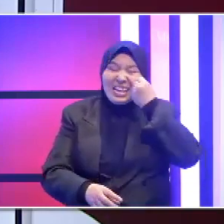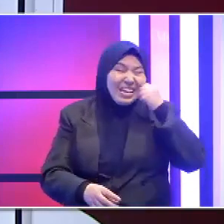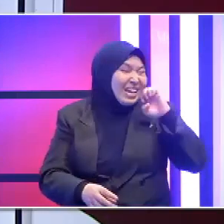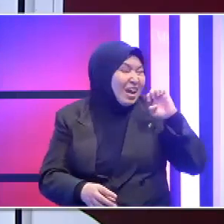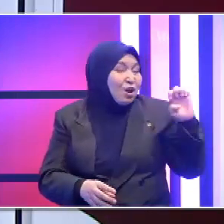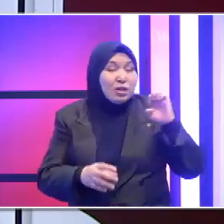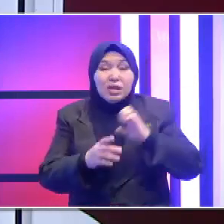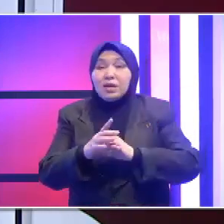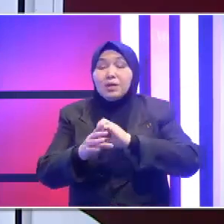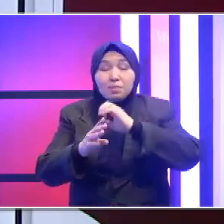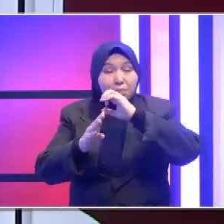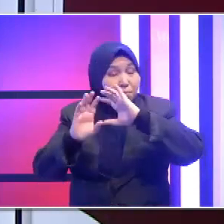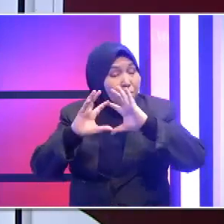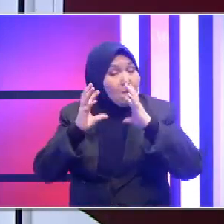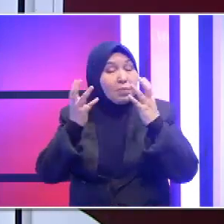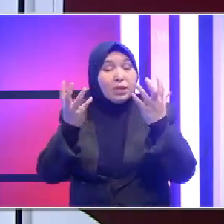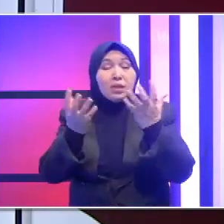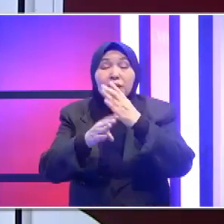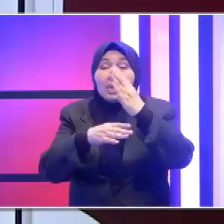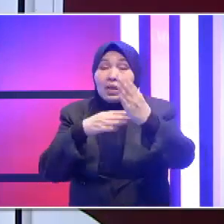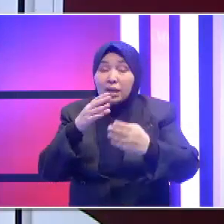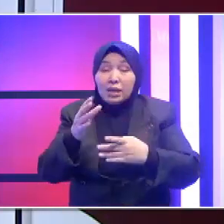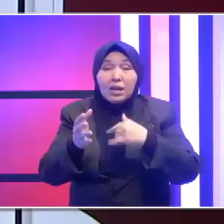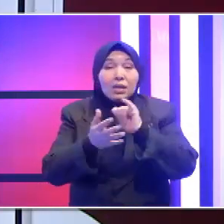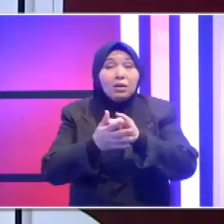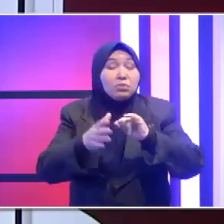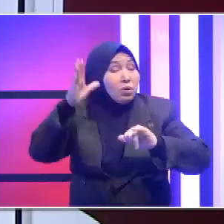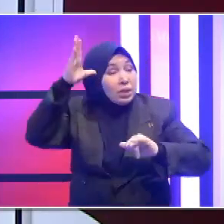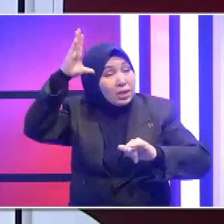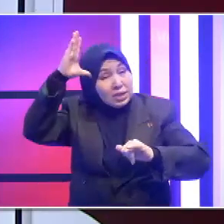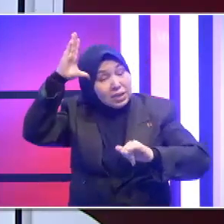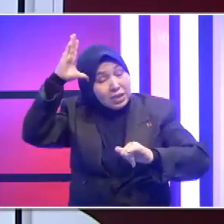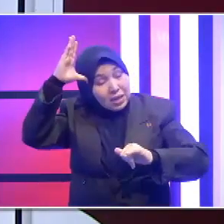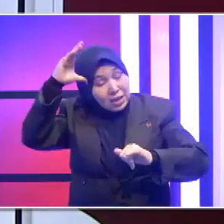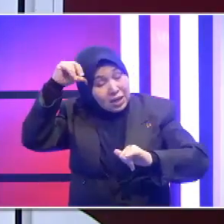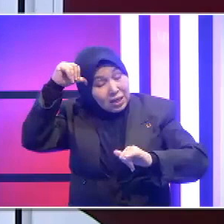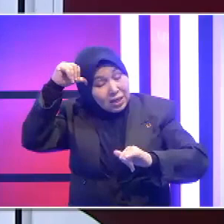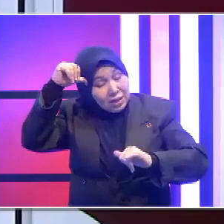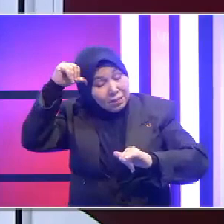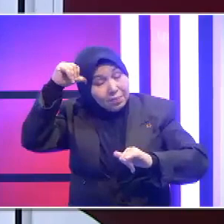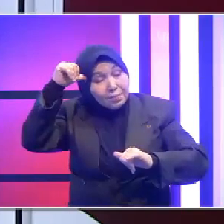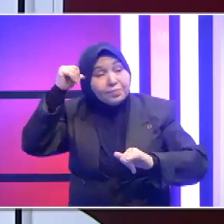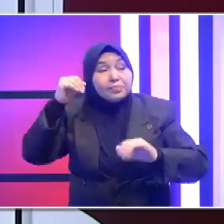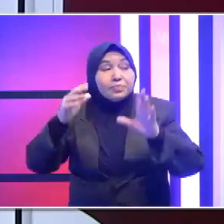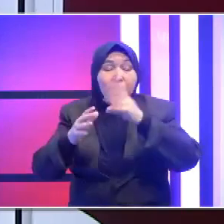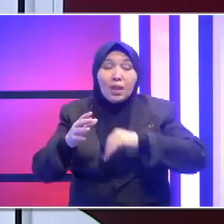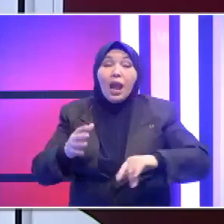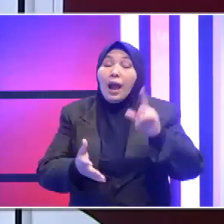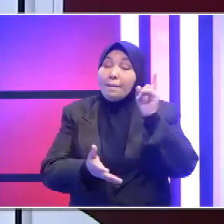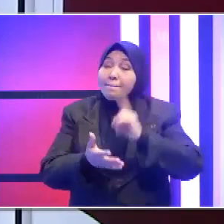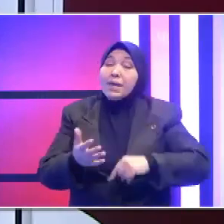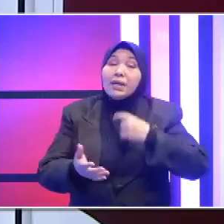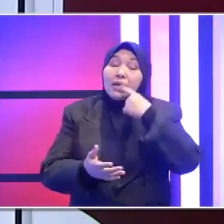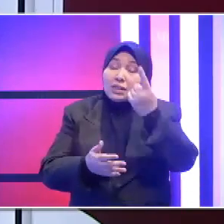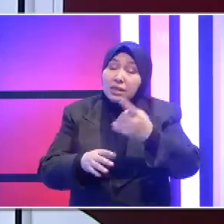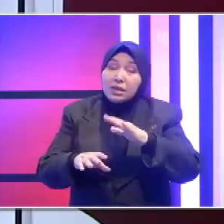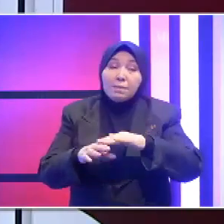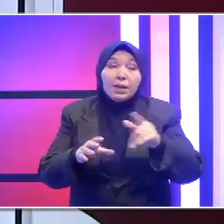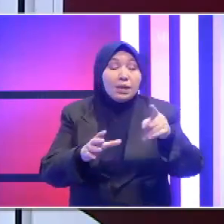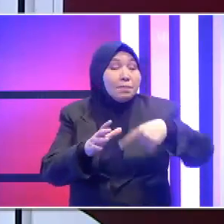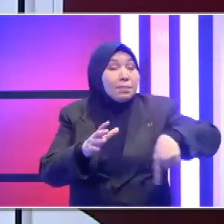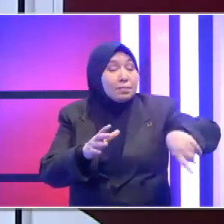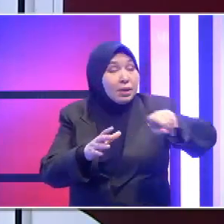akan muka bumi ini yang tidak beriman pada Allah ataupun Tegal wayauma yunadi himfa Yakult apakah yang dinyatakan pada mereka